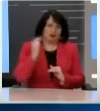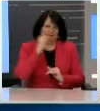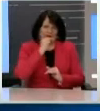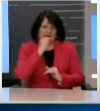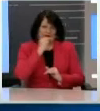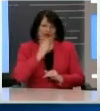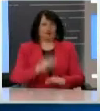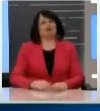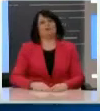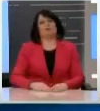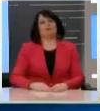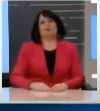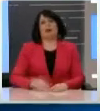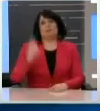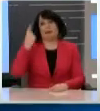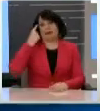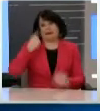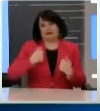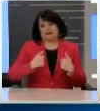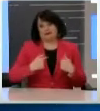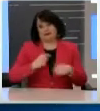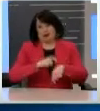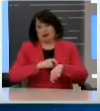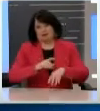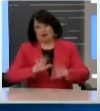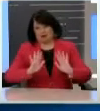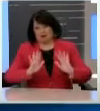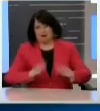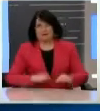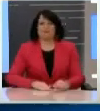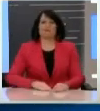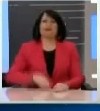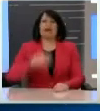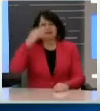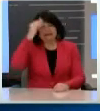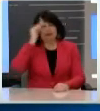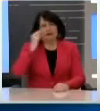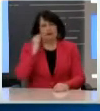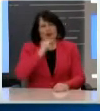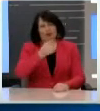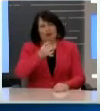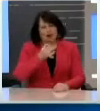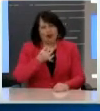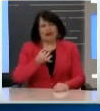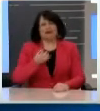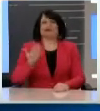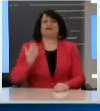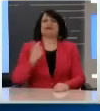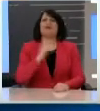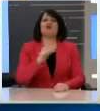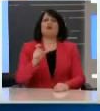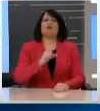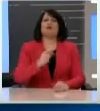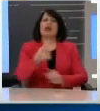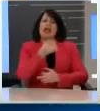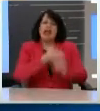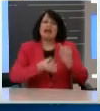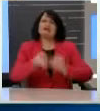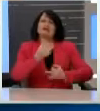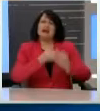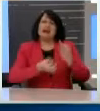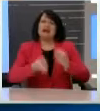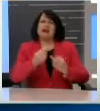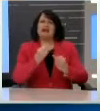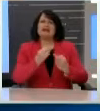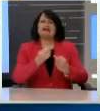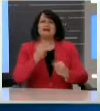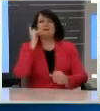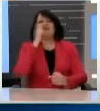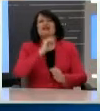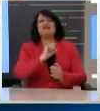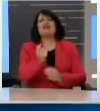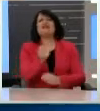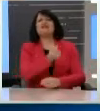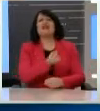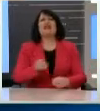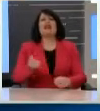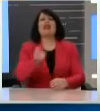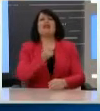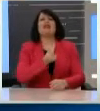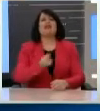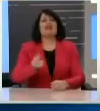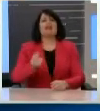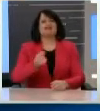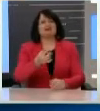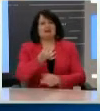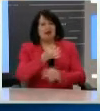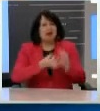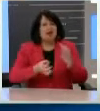αναφέρεστε συχνά, κύριε Τσίπρα, τις τελευταίες εβδομάδες στα fake news. Το κάνετε μεθοδικά,